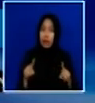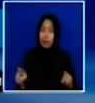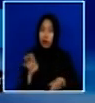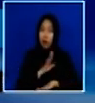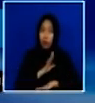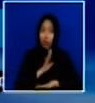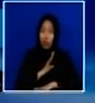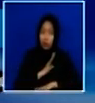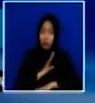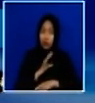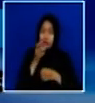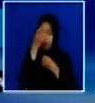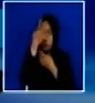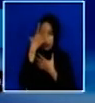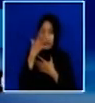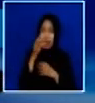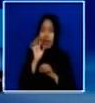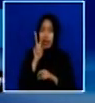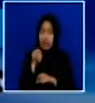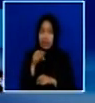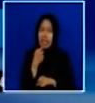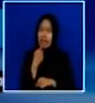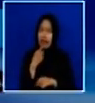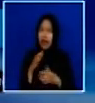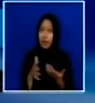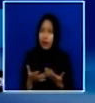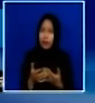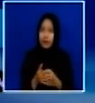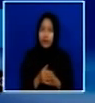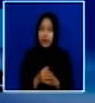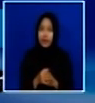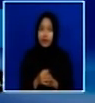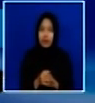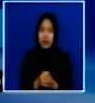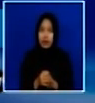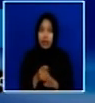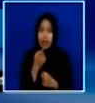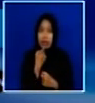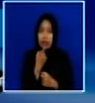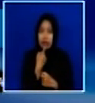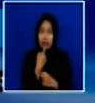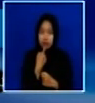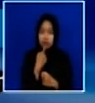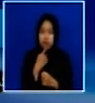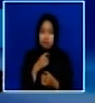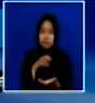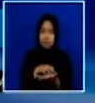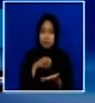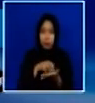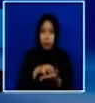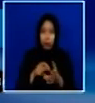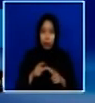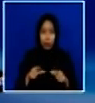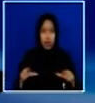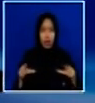kami informasikan terkait dengan kondisi wilayah kambing yang ada di Kabupaten Pacitan